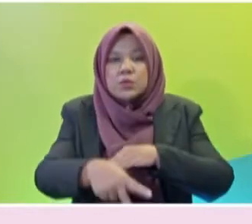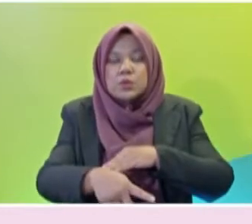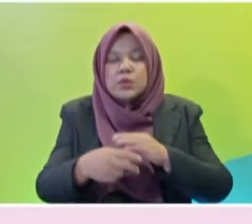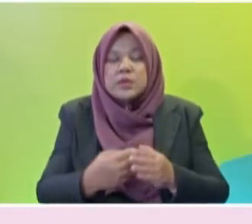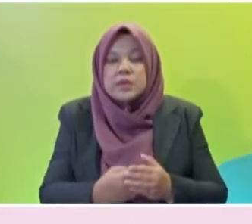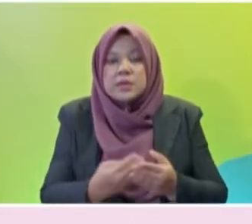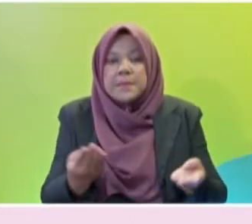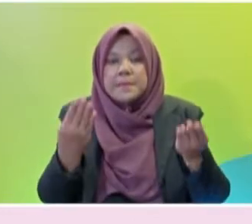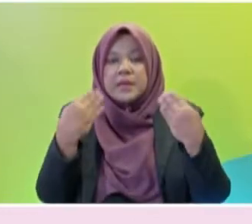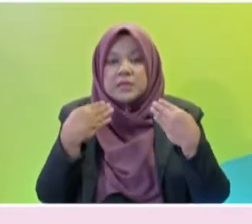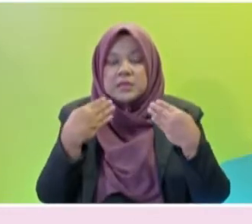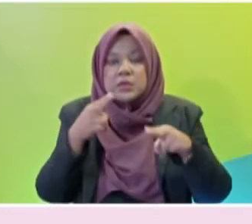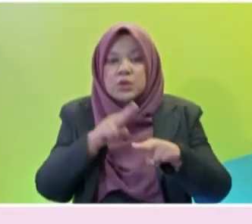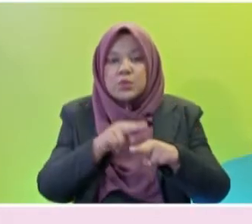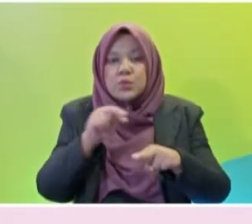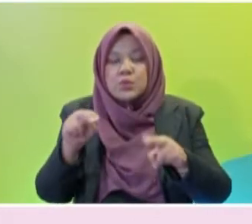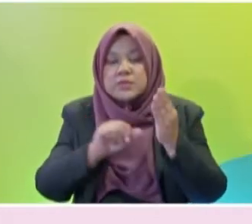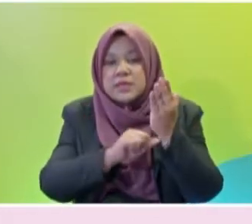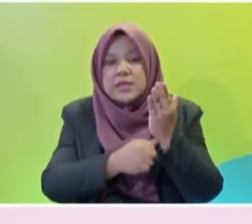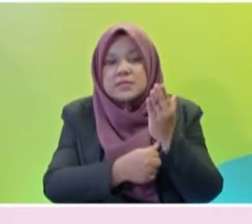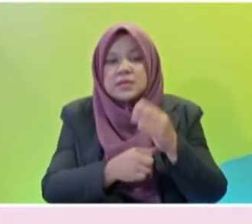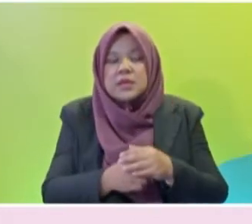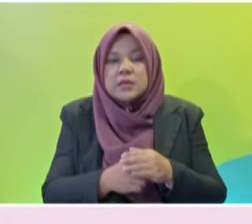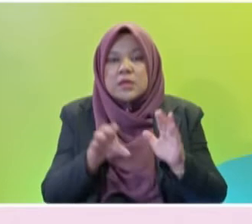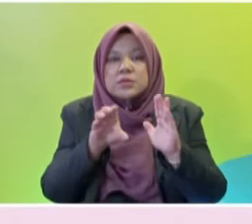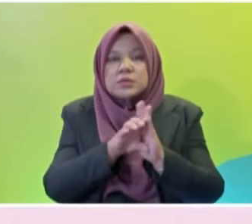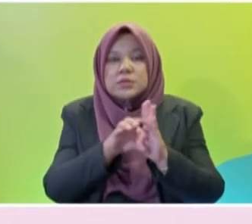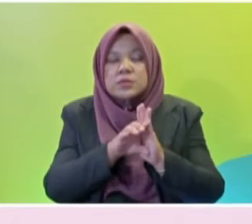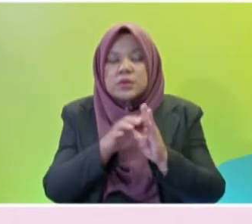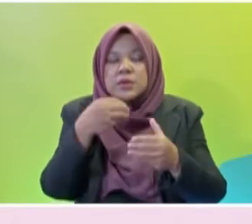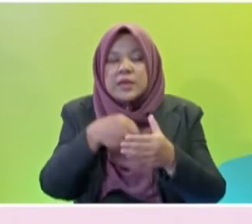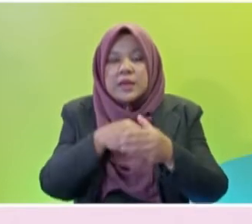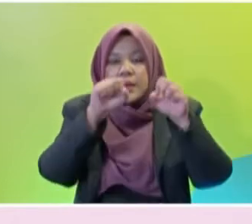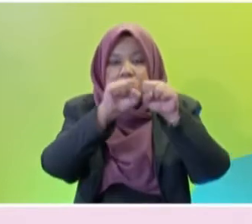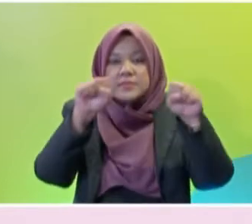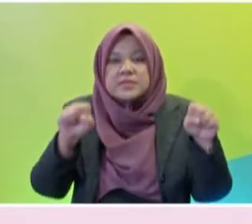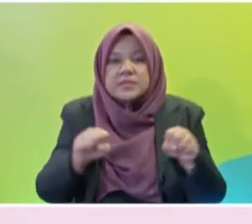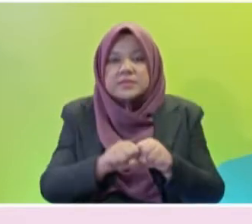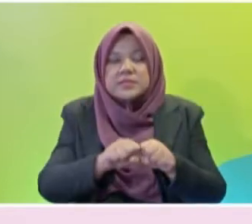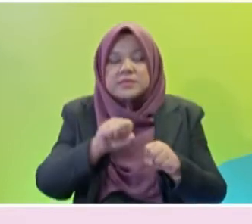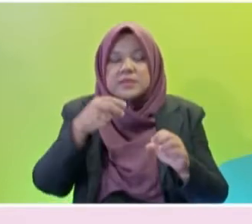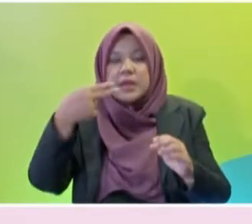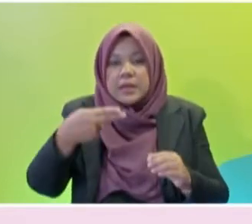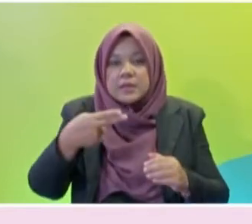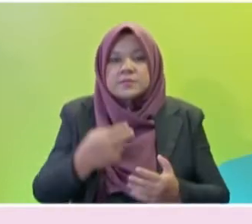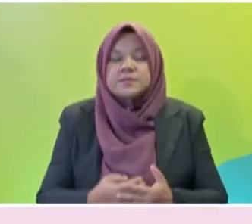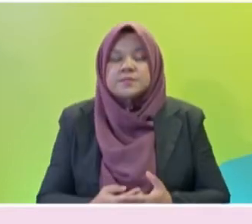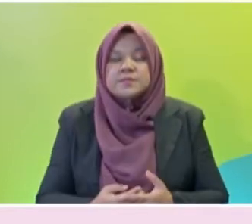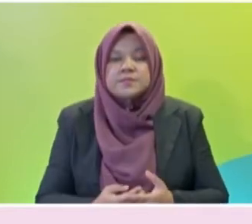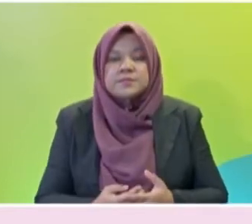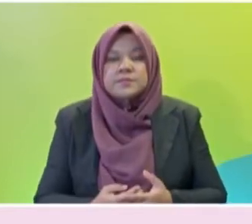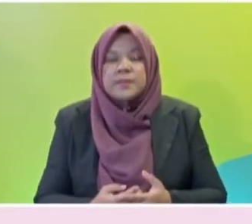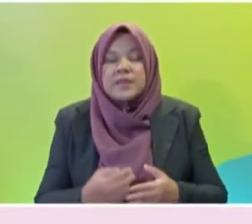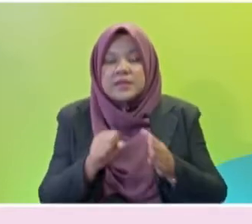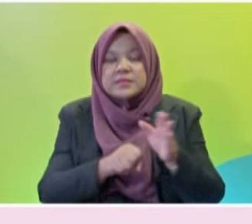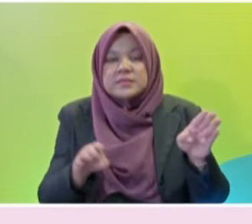kembali ke kedudukan asalnya. Kalau kita tengok ini adalah contoh dalam sistem jet hidrolik. Okey, kita tengok tadi kita katakan